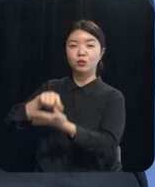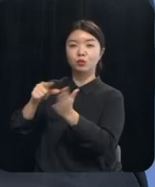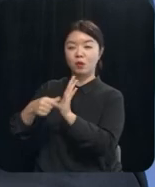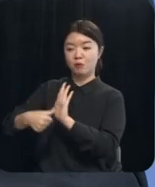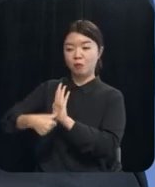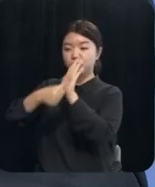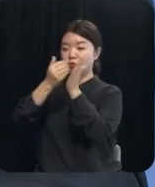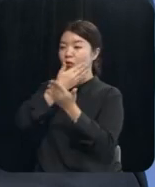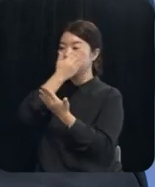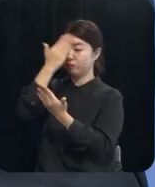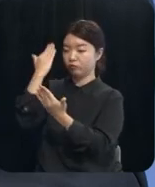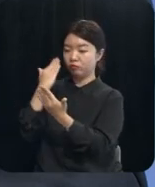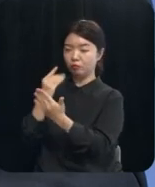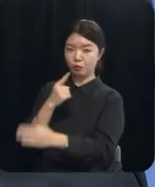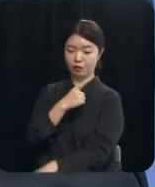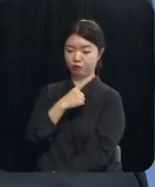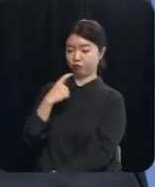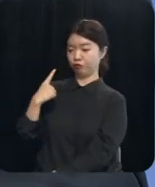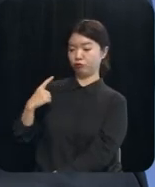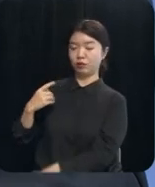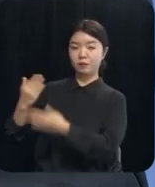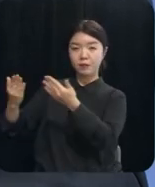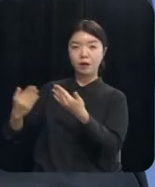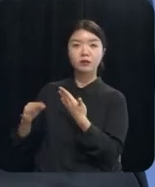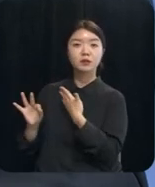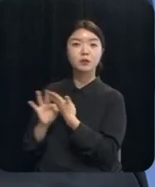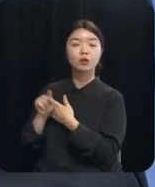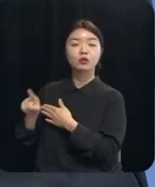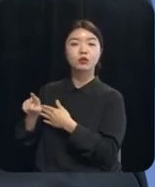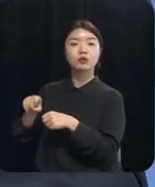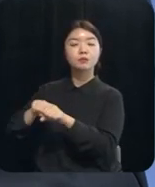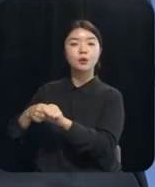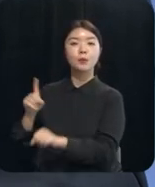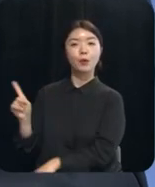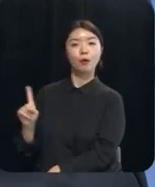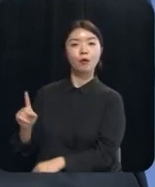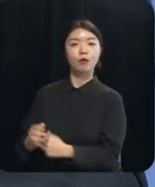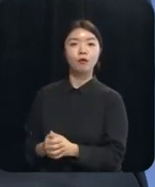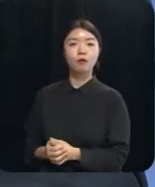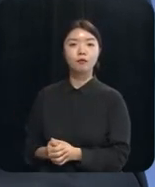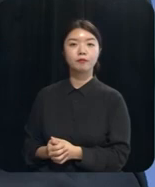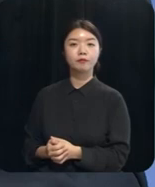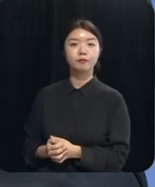명품 화장품 향수를 받았다면 이건 어떤 처벌을 받게 되어집니까?